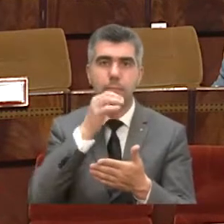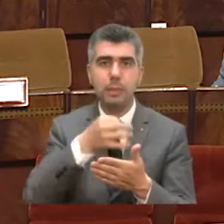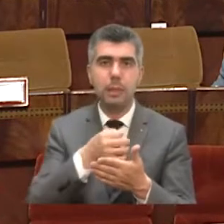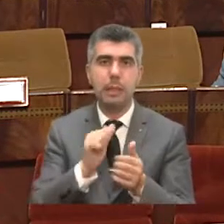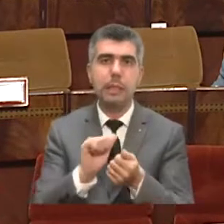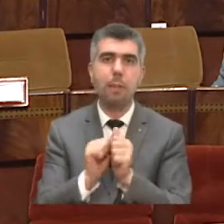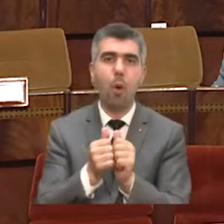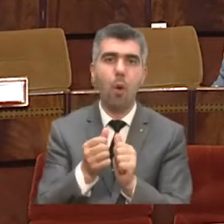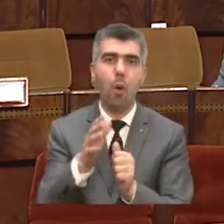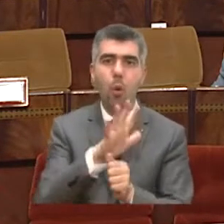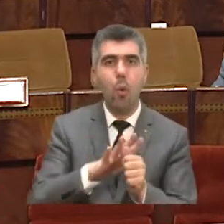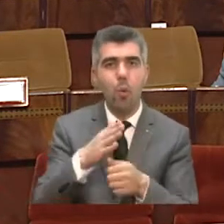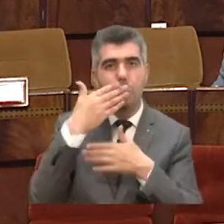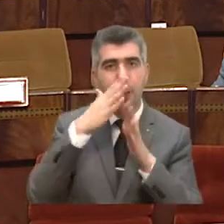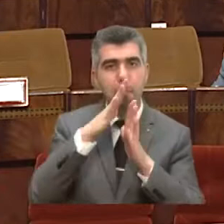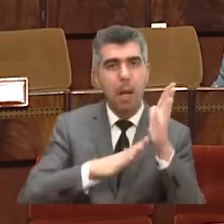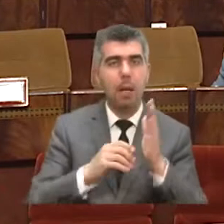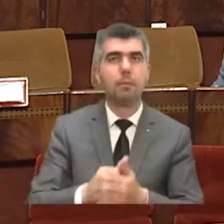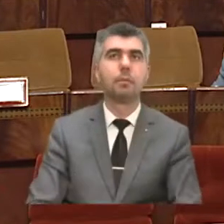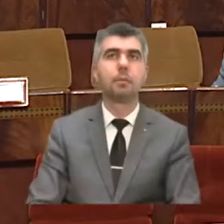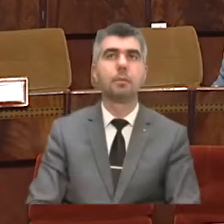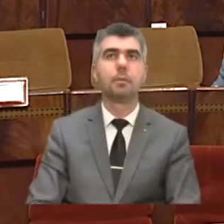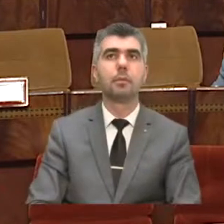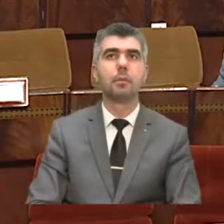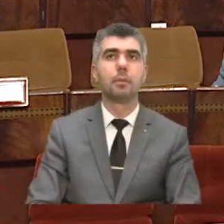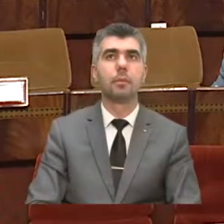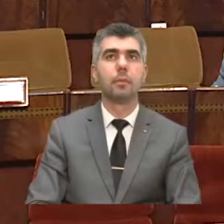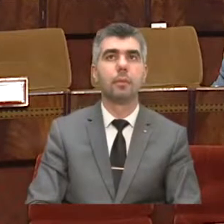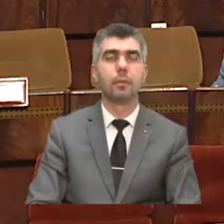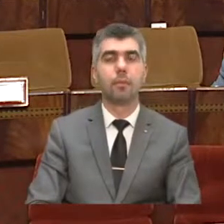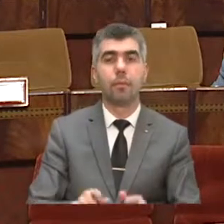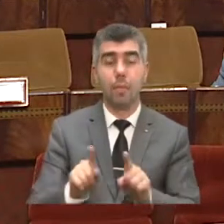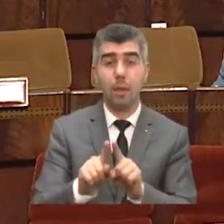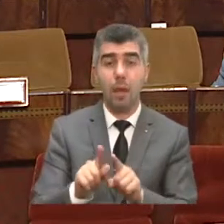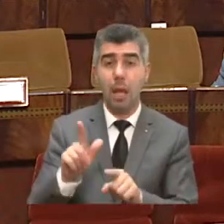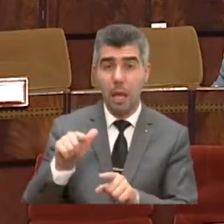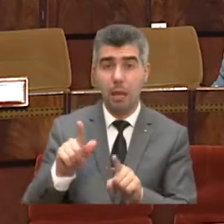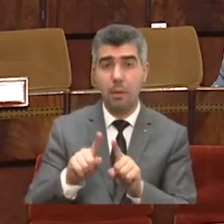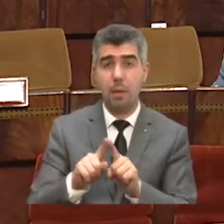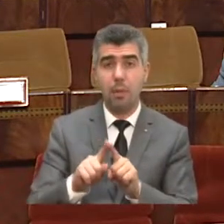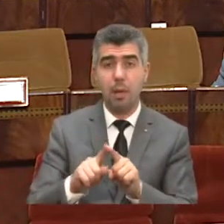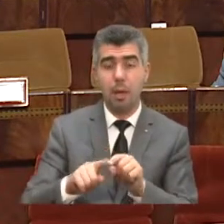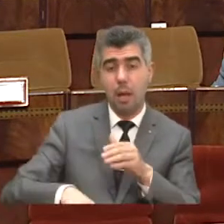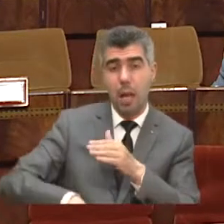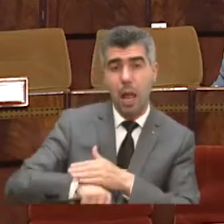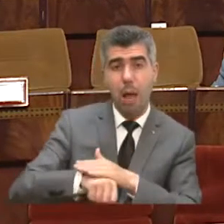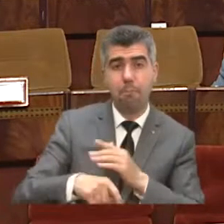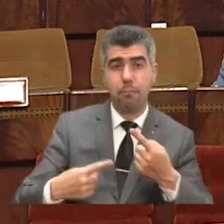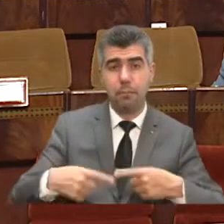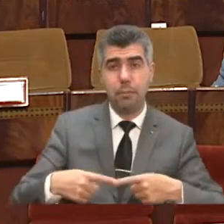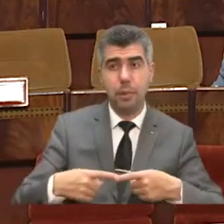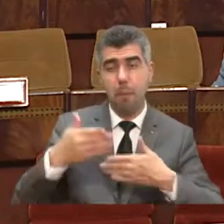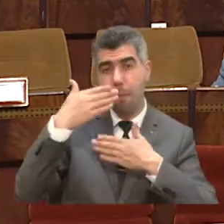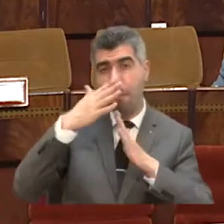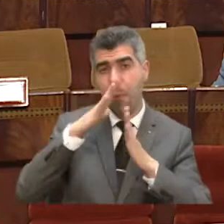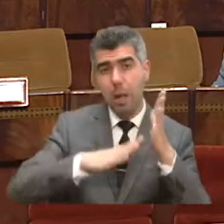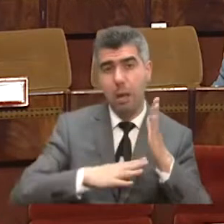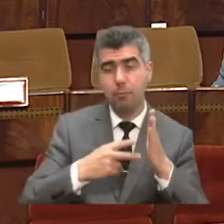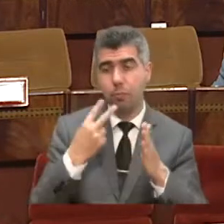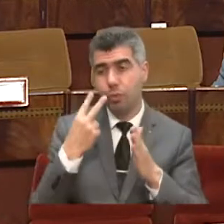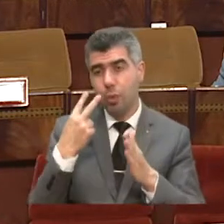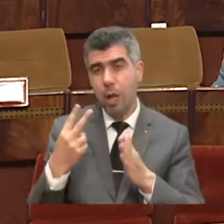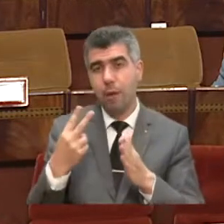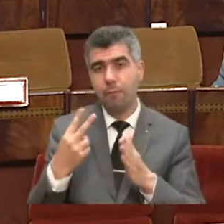احسن تمثيل. السيد الوزير المحترم، هناك بعض الملاعب الرياضيه على الصعيد الوطني اللي في الحقيقه ولات في واحد